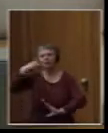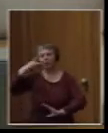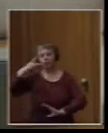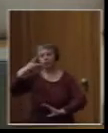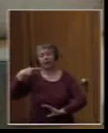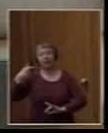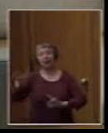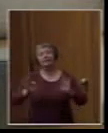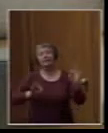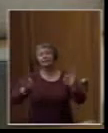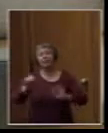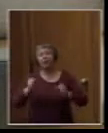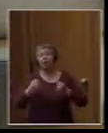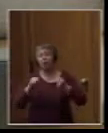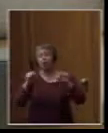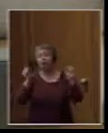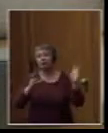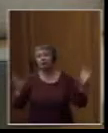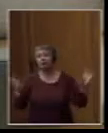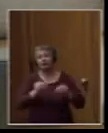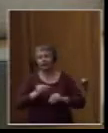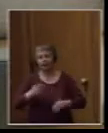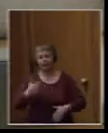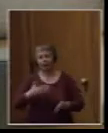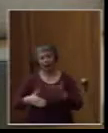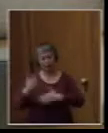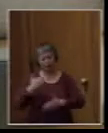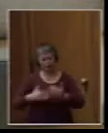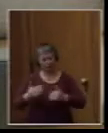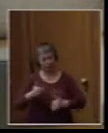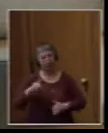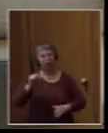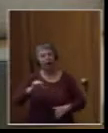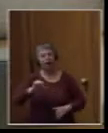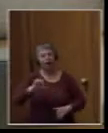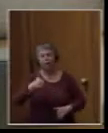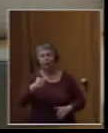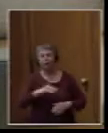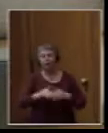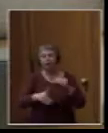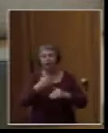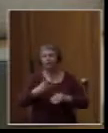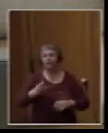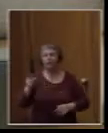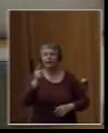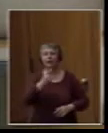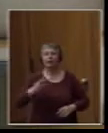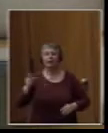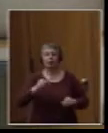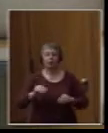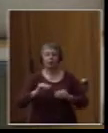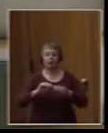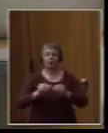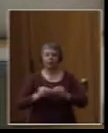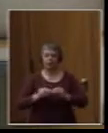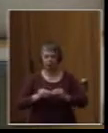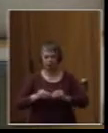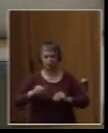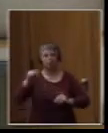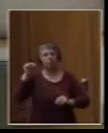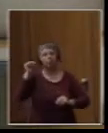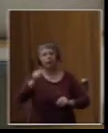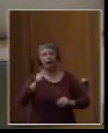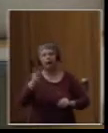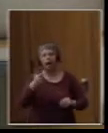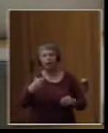αναπηρία πρόταξε το κοινωνικό μοντέλο, εστιάζοντας σε πολιτικές που απελευθερώνουν την κοινωνία από φραγμούς, ενώ τα τελευταία χρόνια, μετά